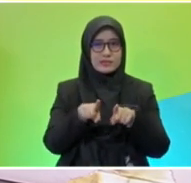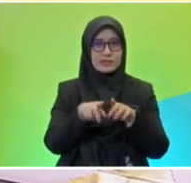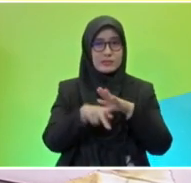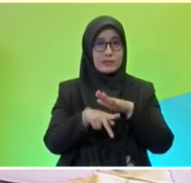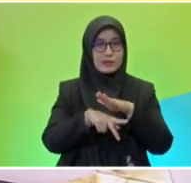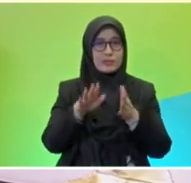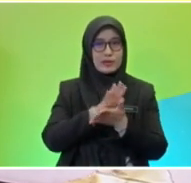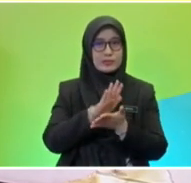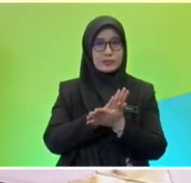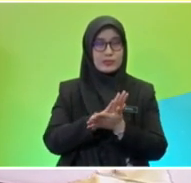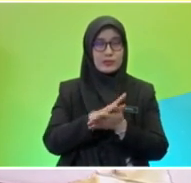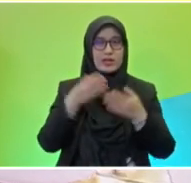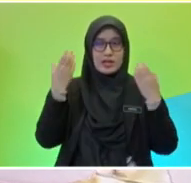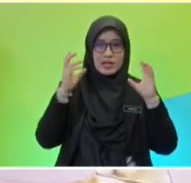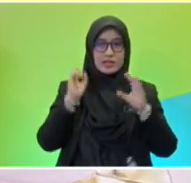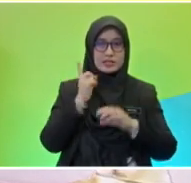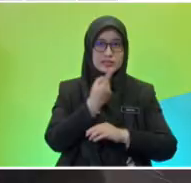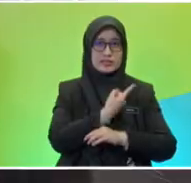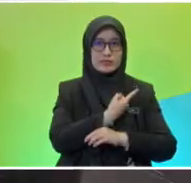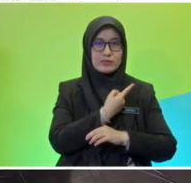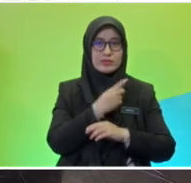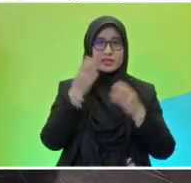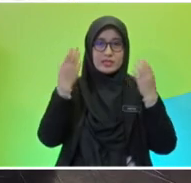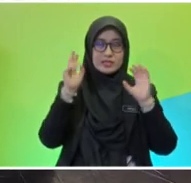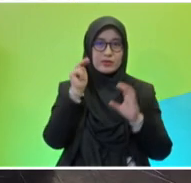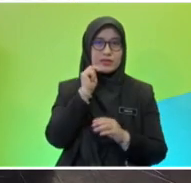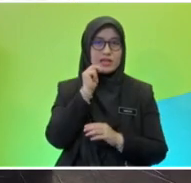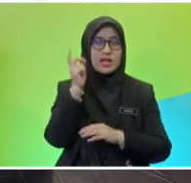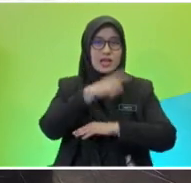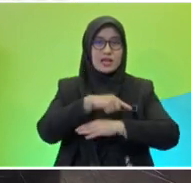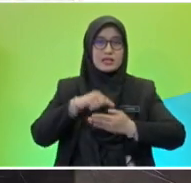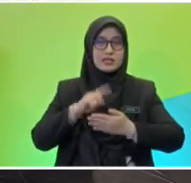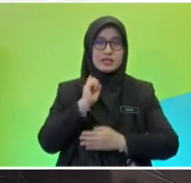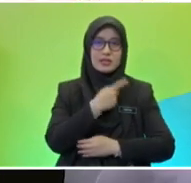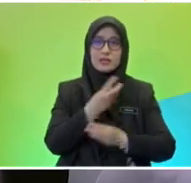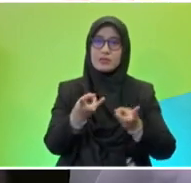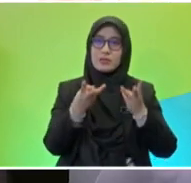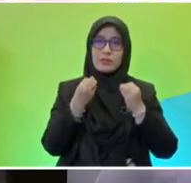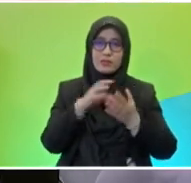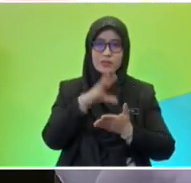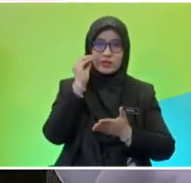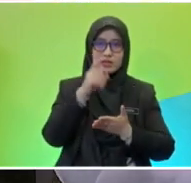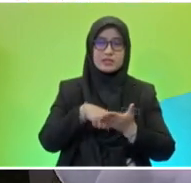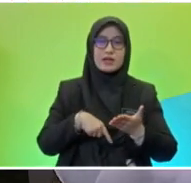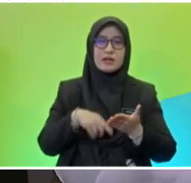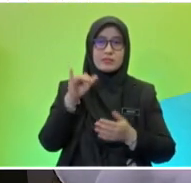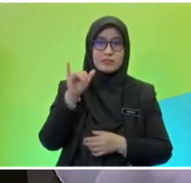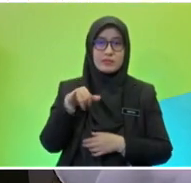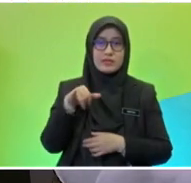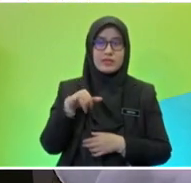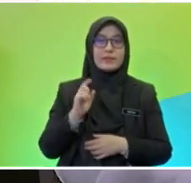juga cikgu kita. Cikgu. Kita nak belajar apa pula cikgu? Hari ni sekarang ni kita nak belajar tentang tubuh badan